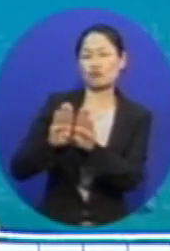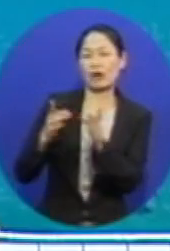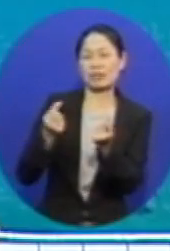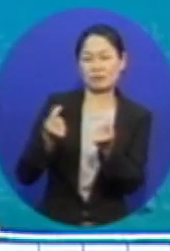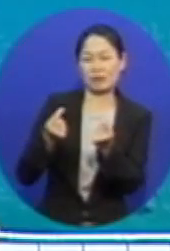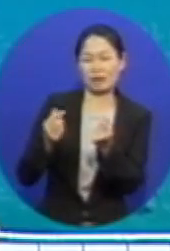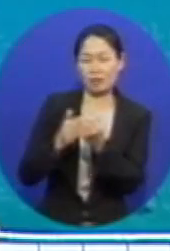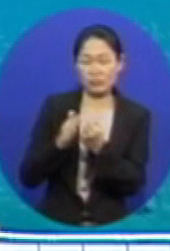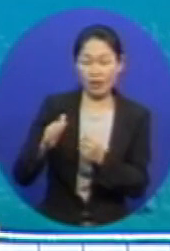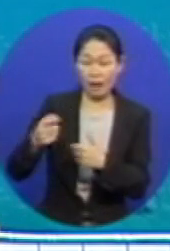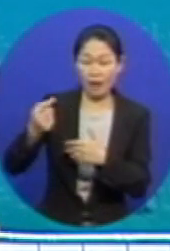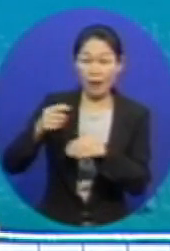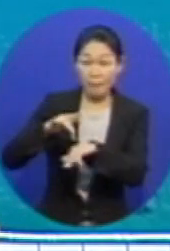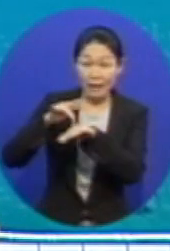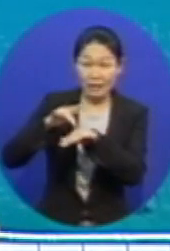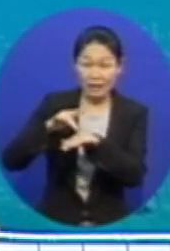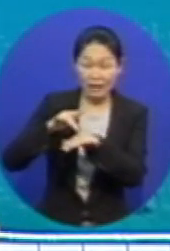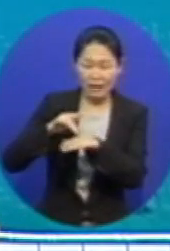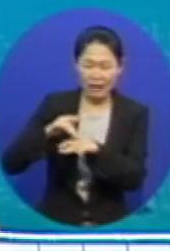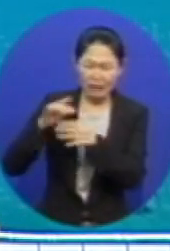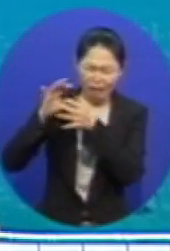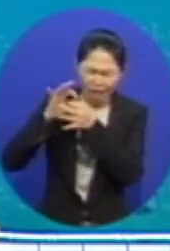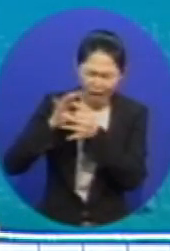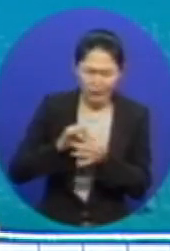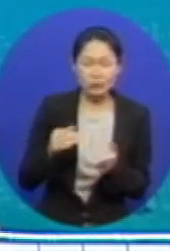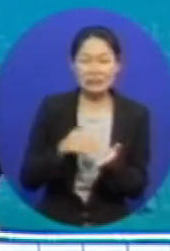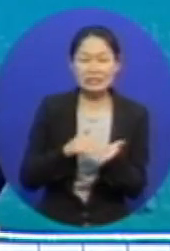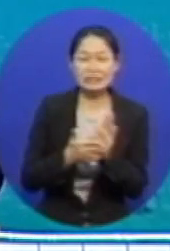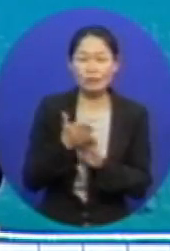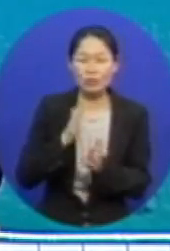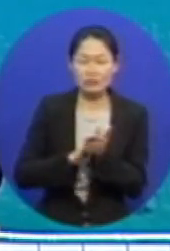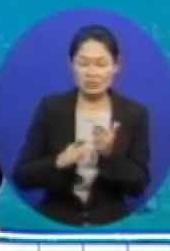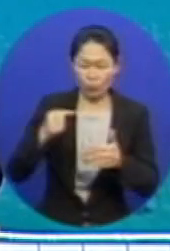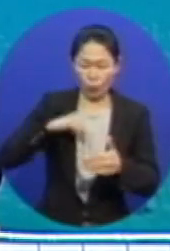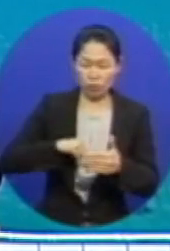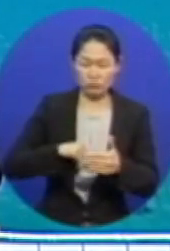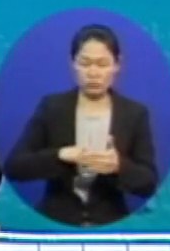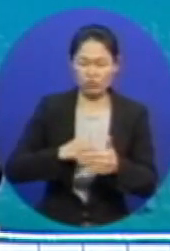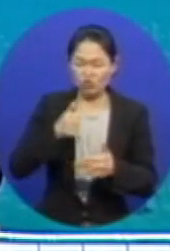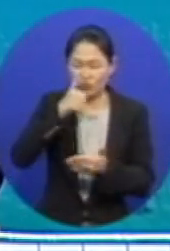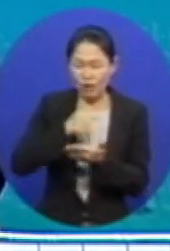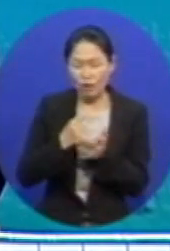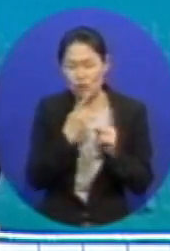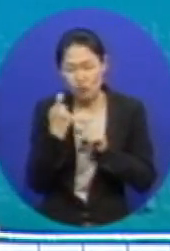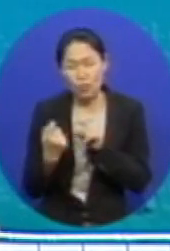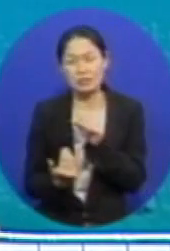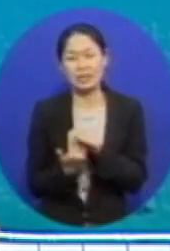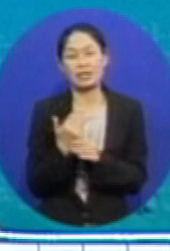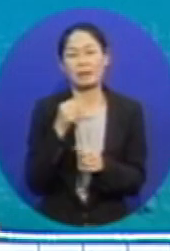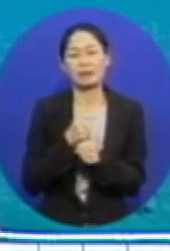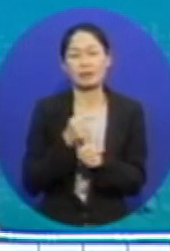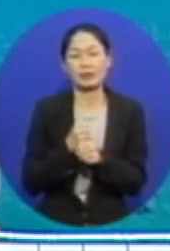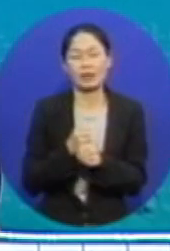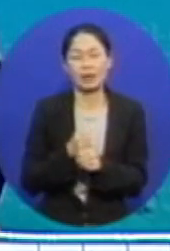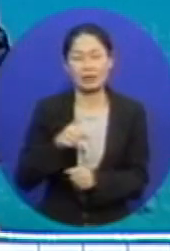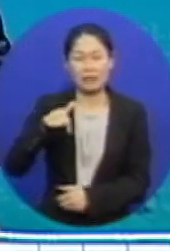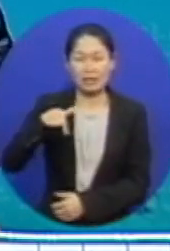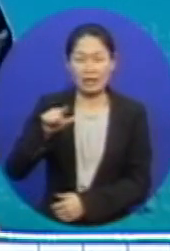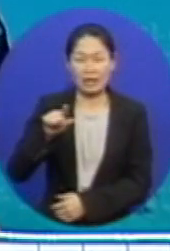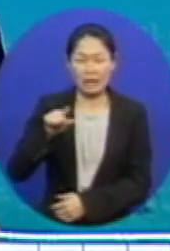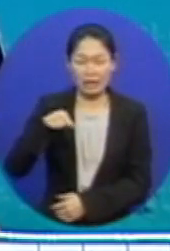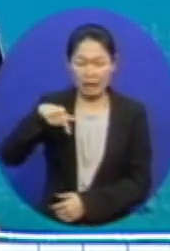끊임없이 여러분 속에서부터 주위의 유혹을 일으키는 거에요 갈은 유다가